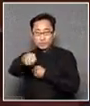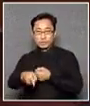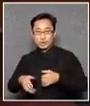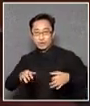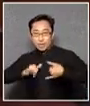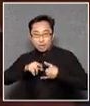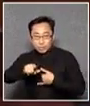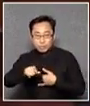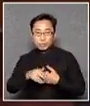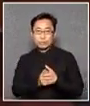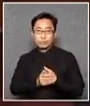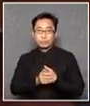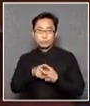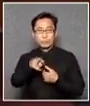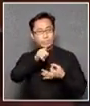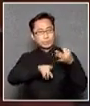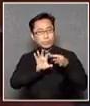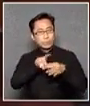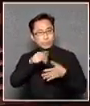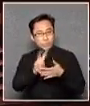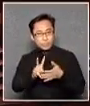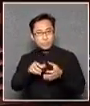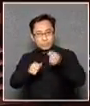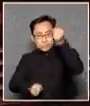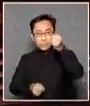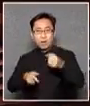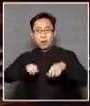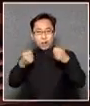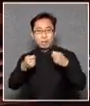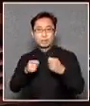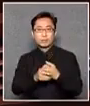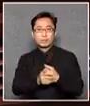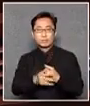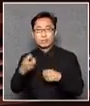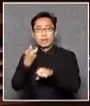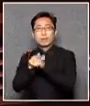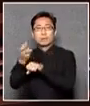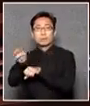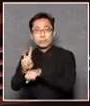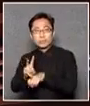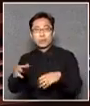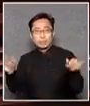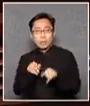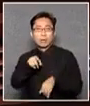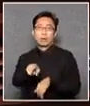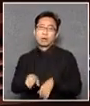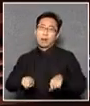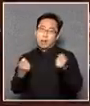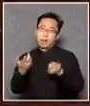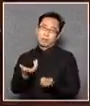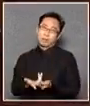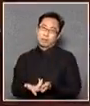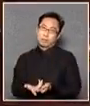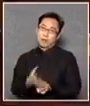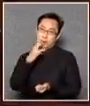關德興、李連杰都有用嘅把遮，關德興仲慘，嗰把遮爛咗添。同阿石堅打嘅時候，唔好咁啦，大佬，